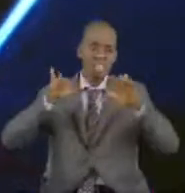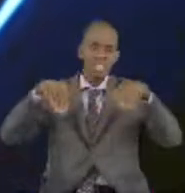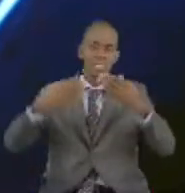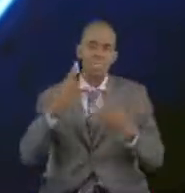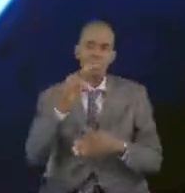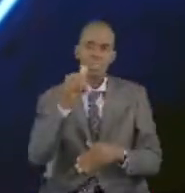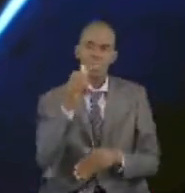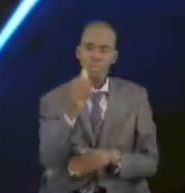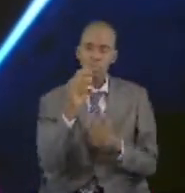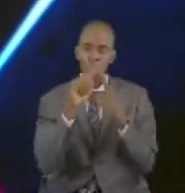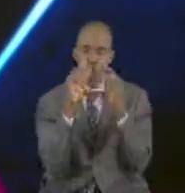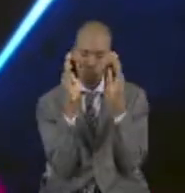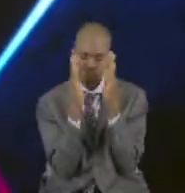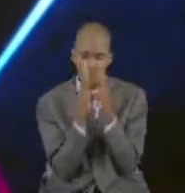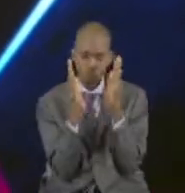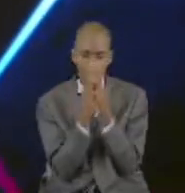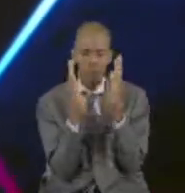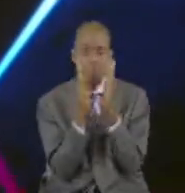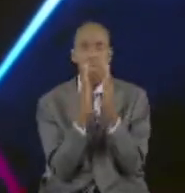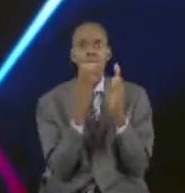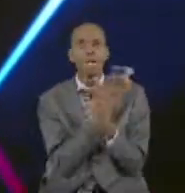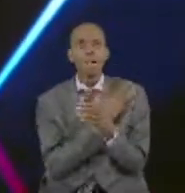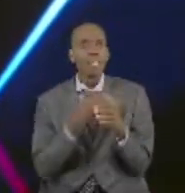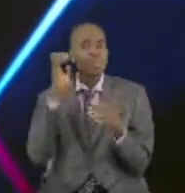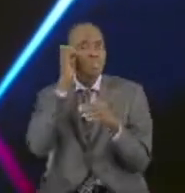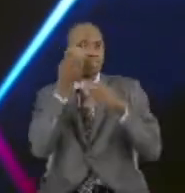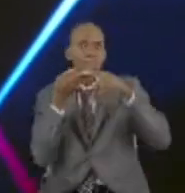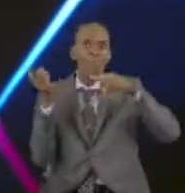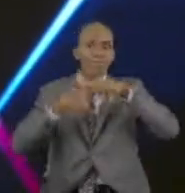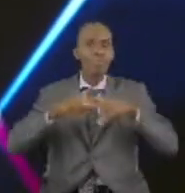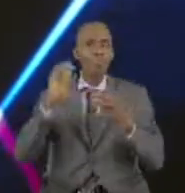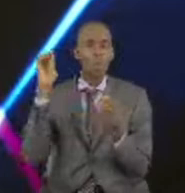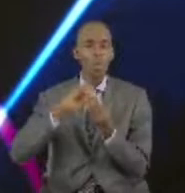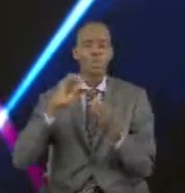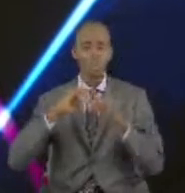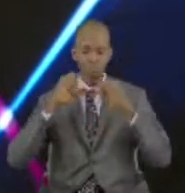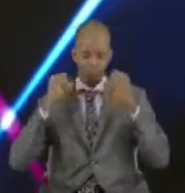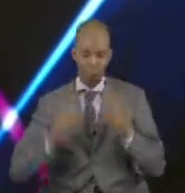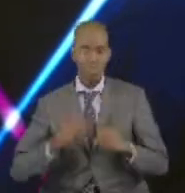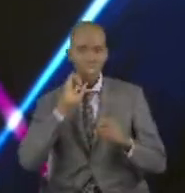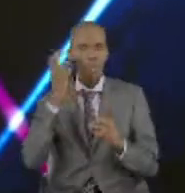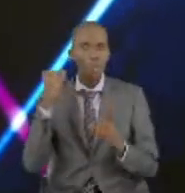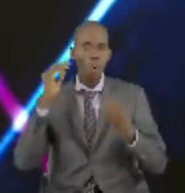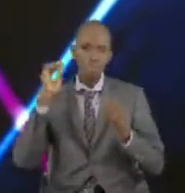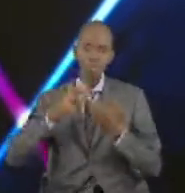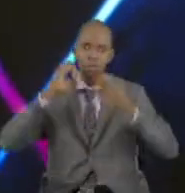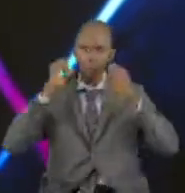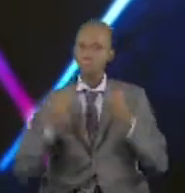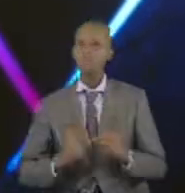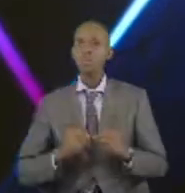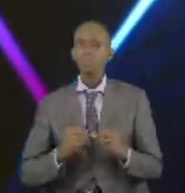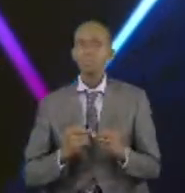donner à la prière au no 10 et le saut fortifiée de plus en plus il était fort